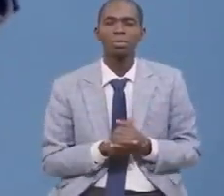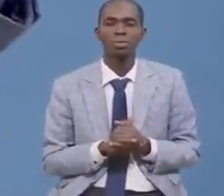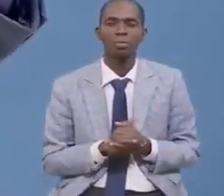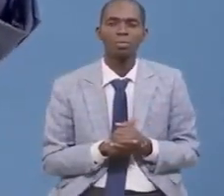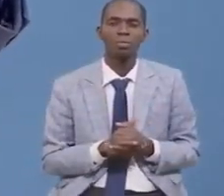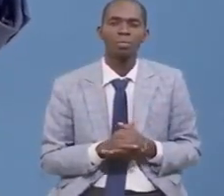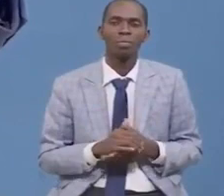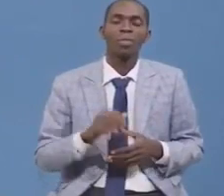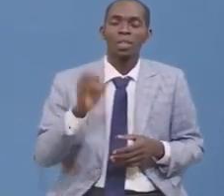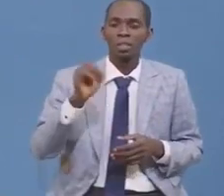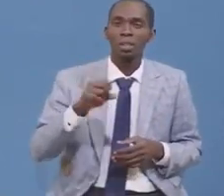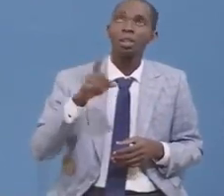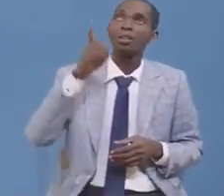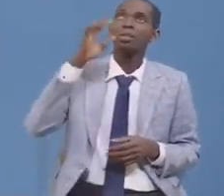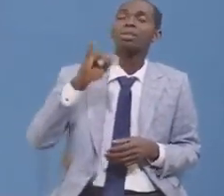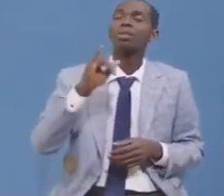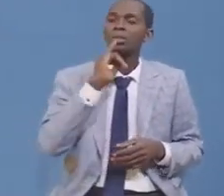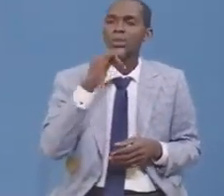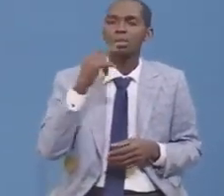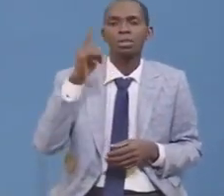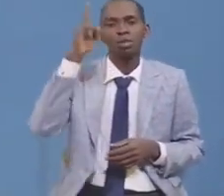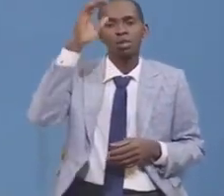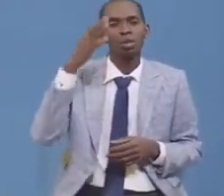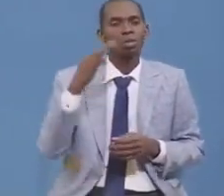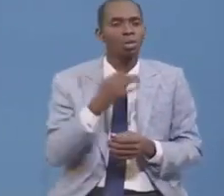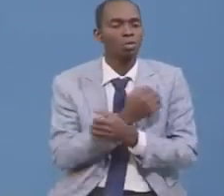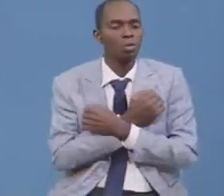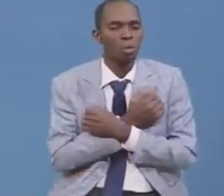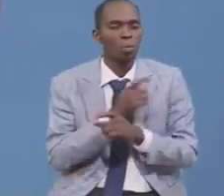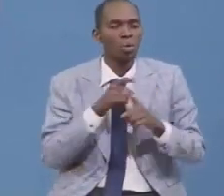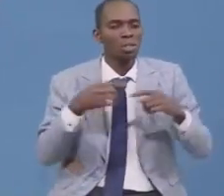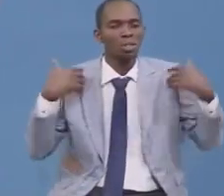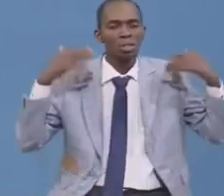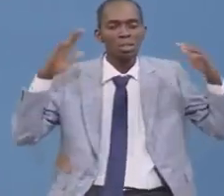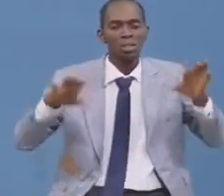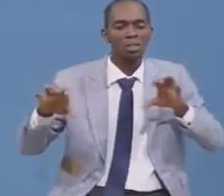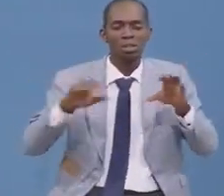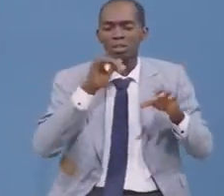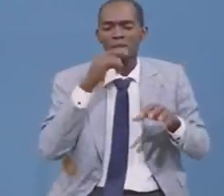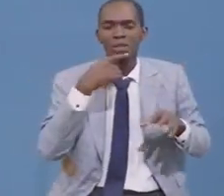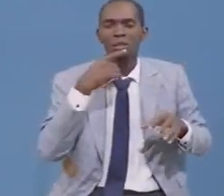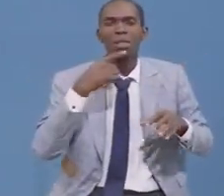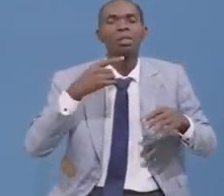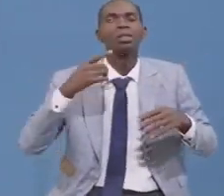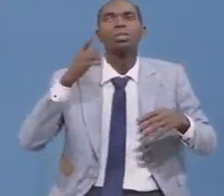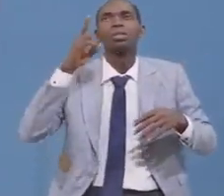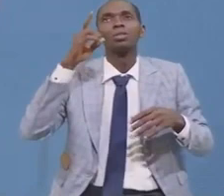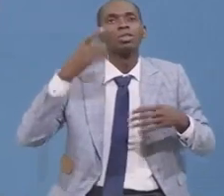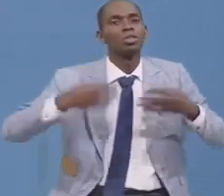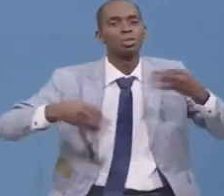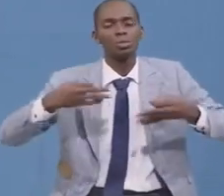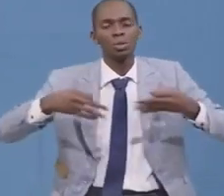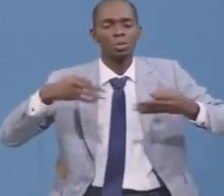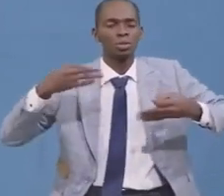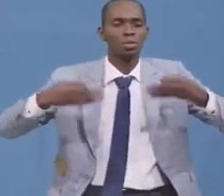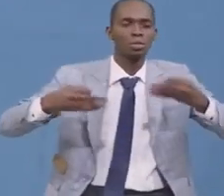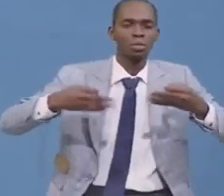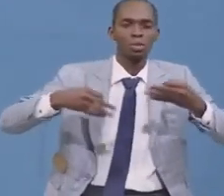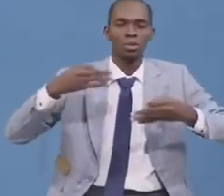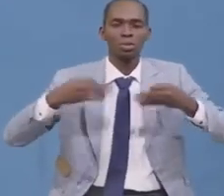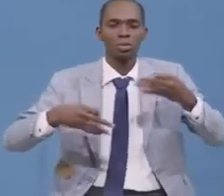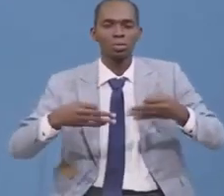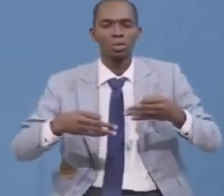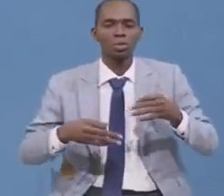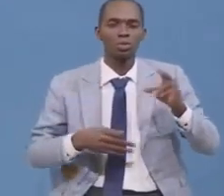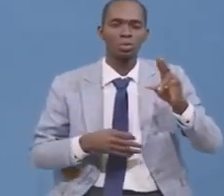a seeker of love. అవును, దేవుడు ప్రేమయే. They say justice, justice, justice. లేకపోతే న్యాయవంతుడు,